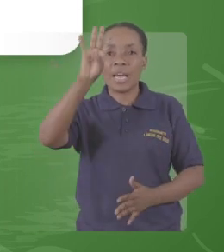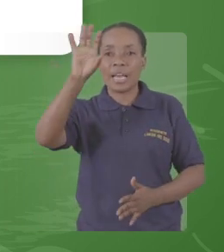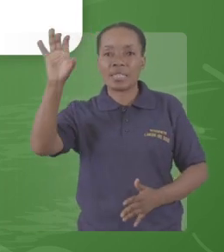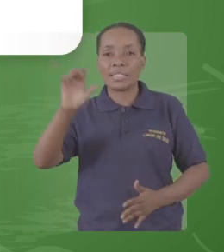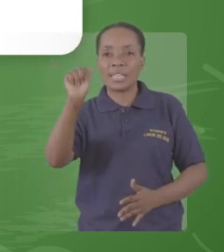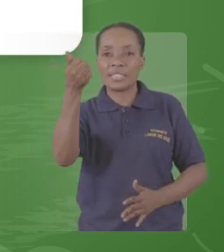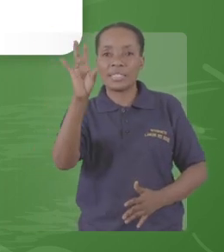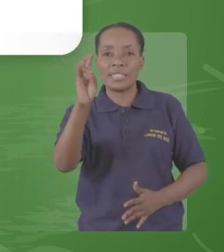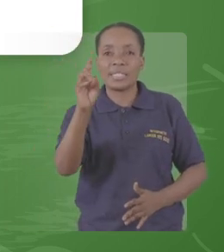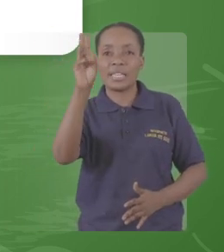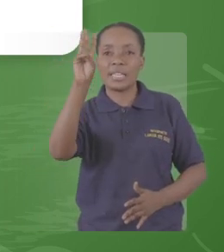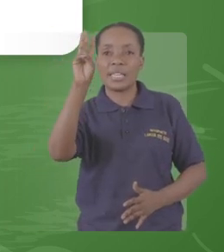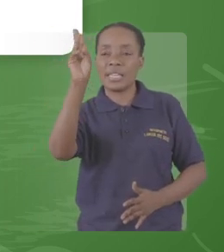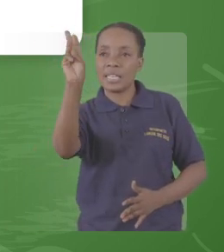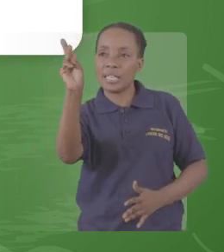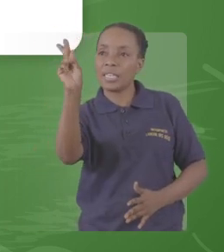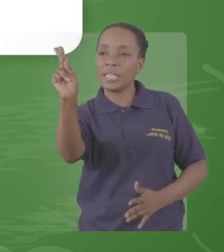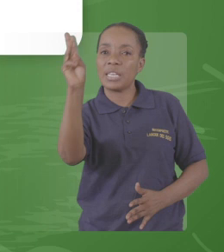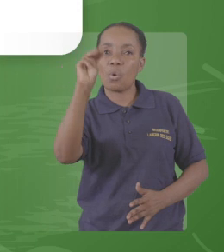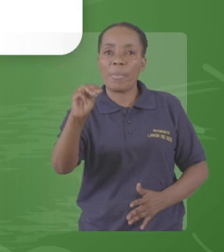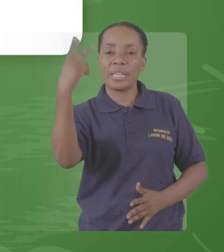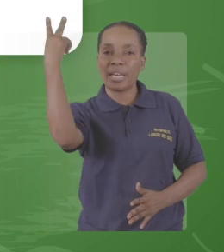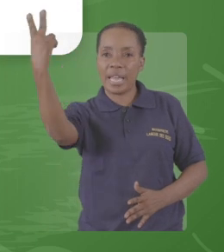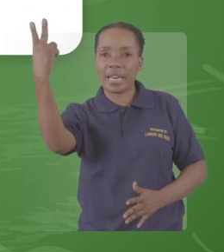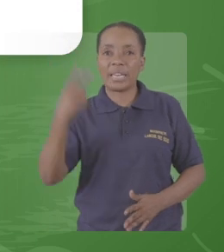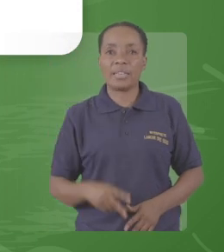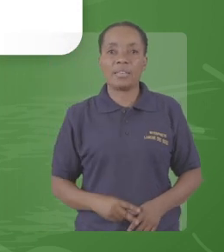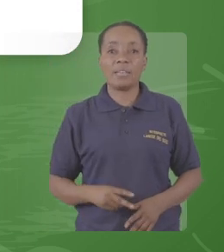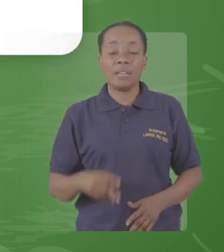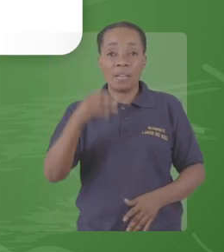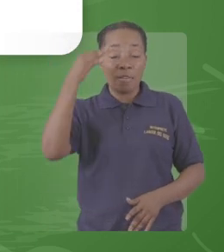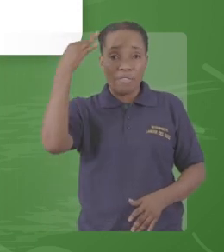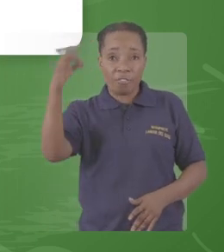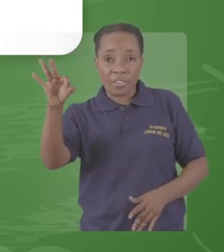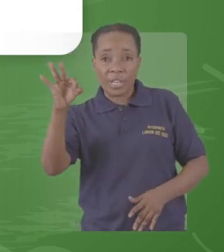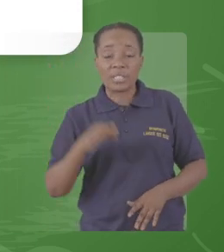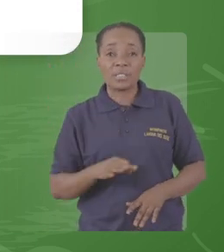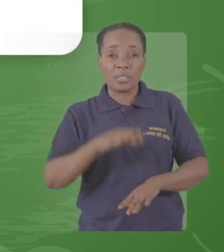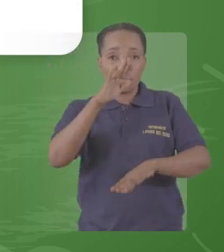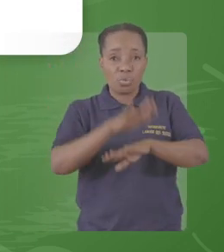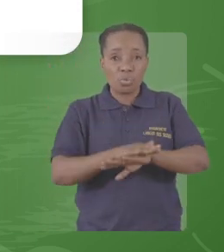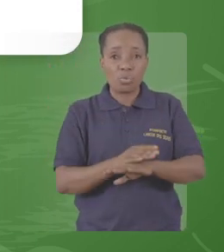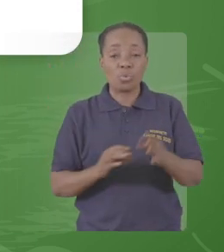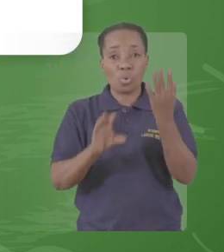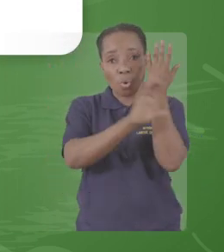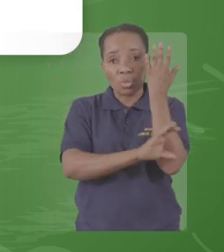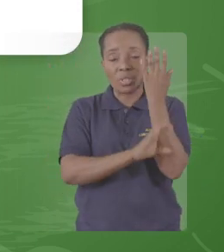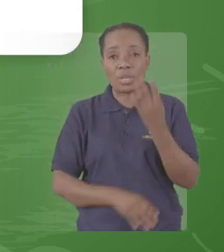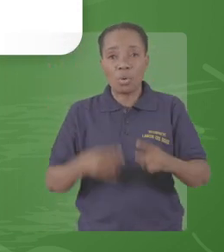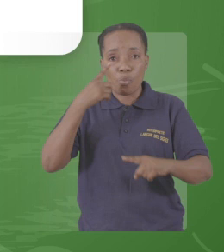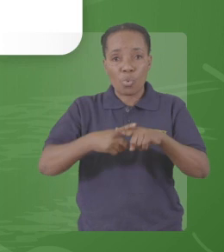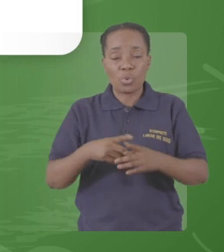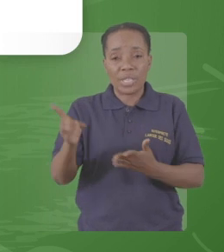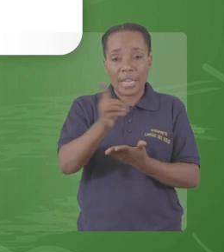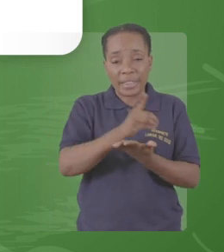417 km², France hexagonale, plus les départements d'outre-mer